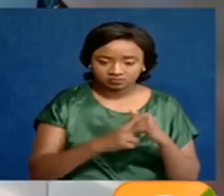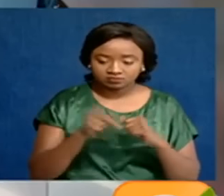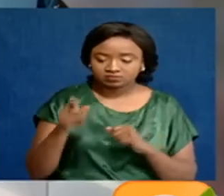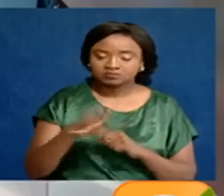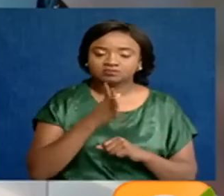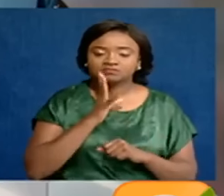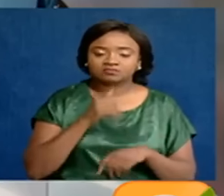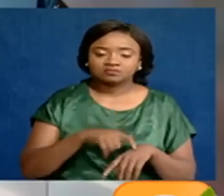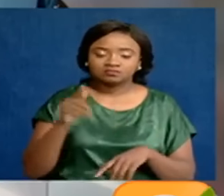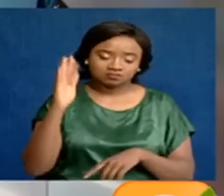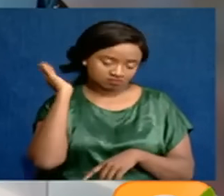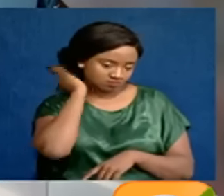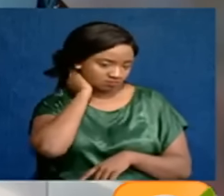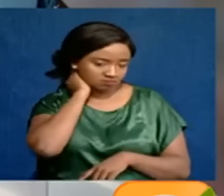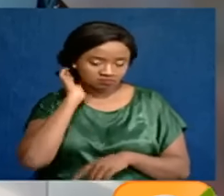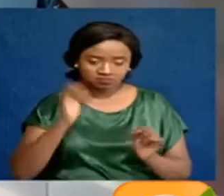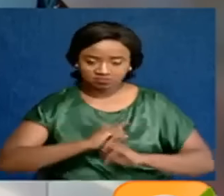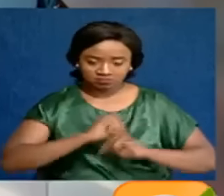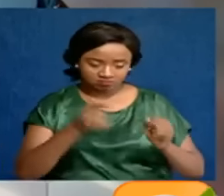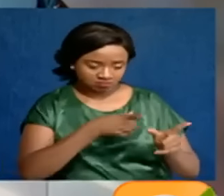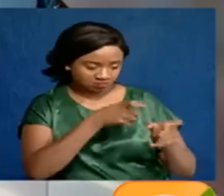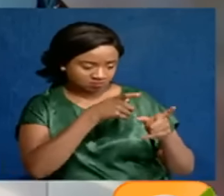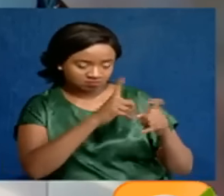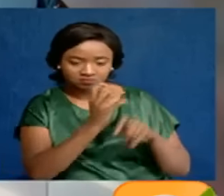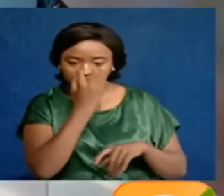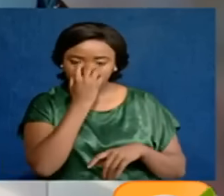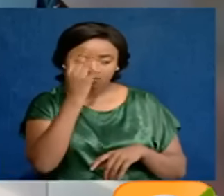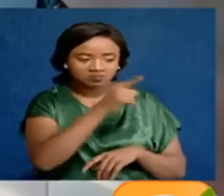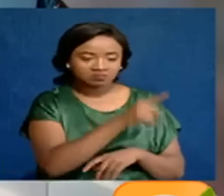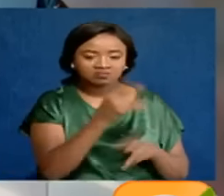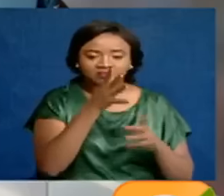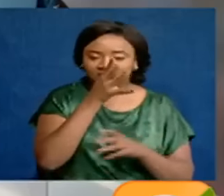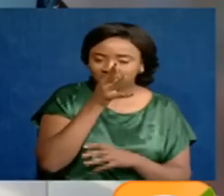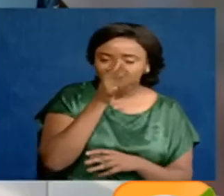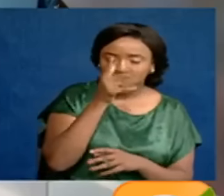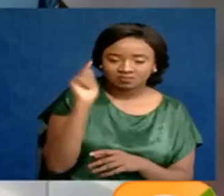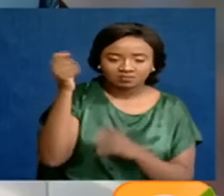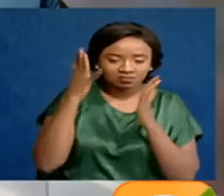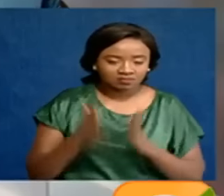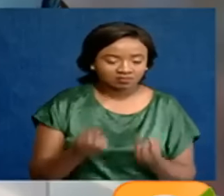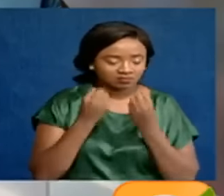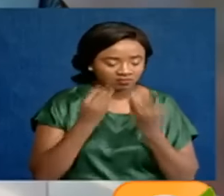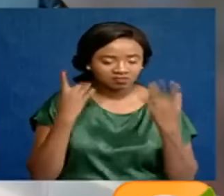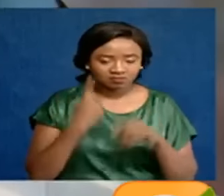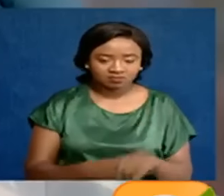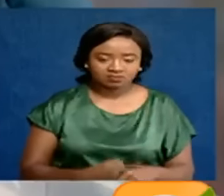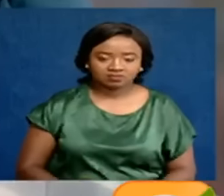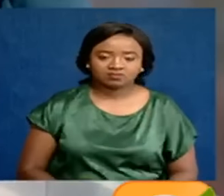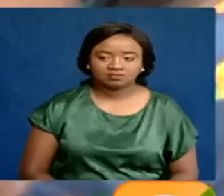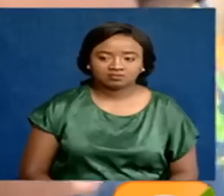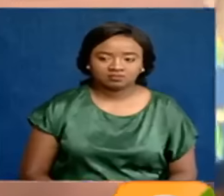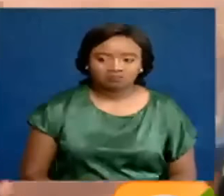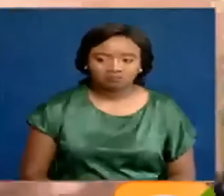Murang'a, aidha alimsuta rais William Ruto kwa kile alichosema ni mazoea ya kuwadanganya wa Kenya. Kama Umwangi na taarifa zaidi.